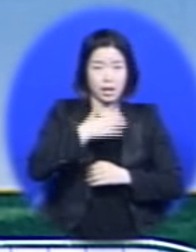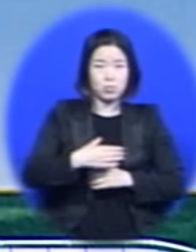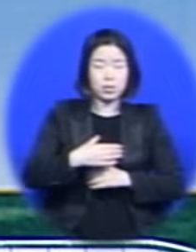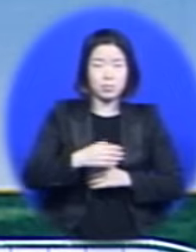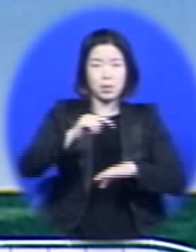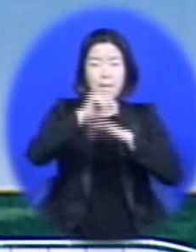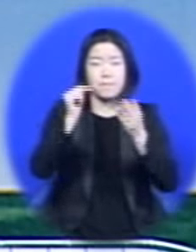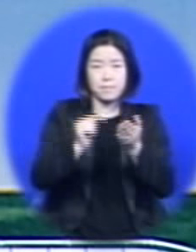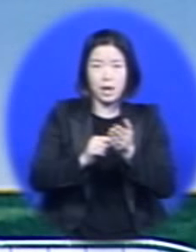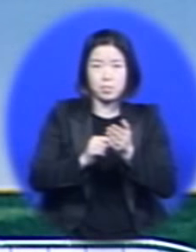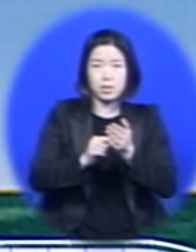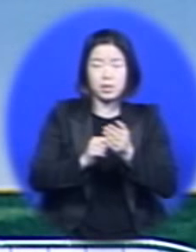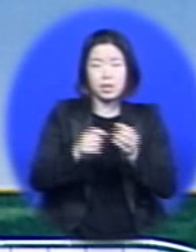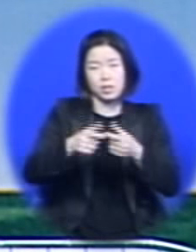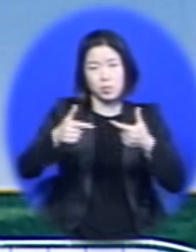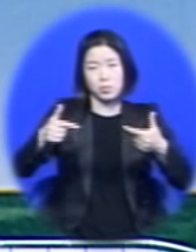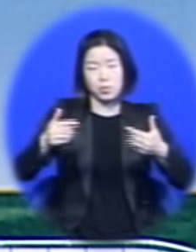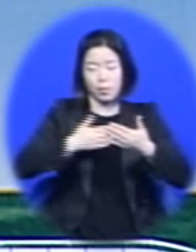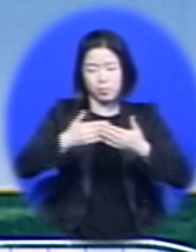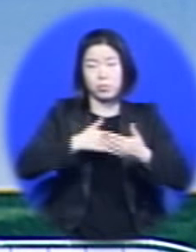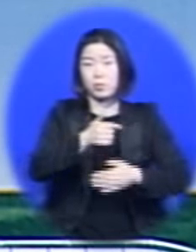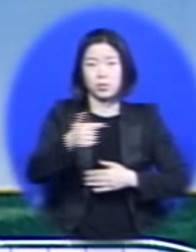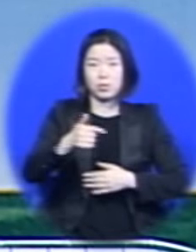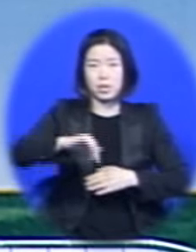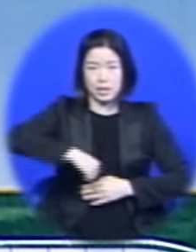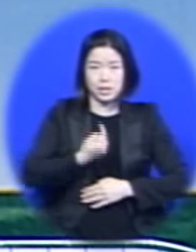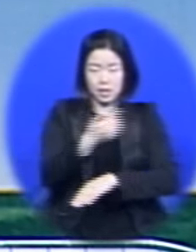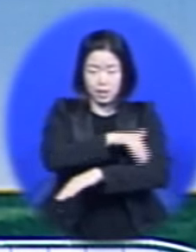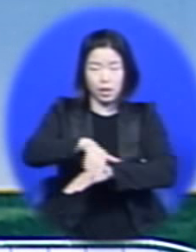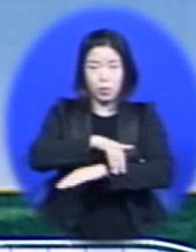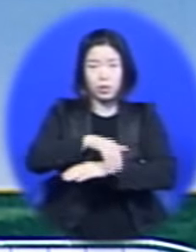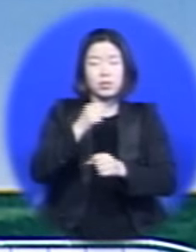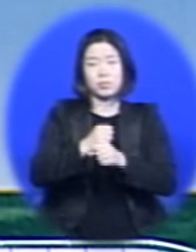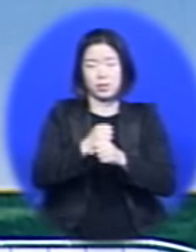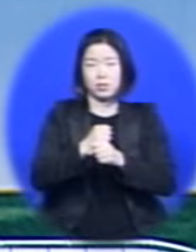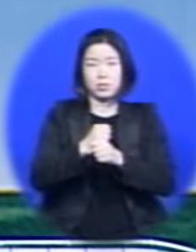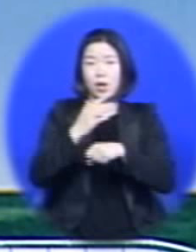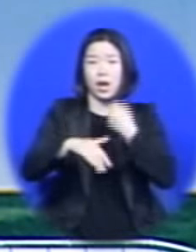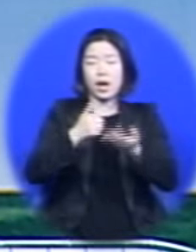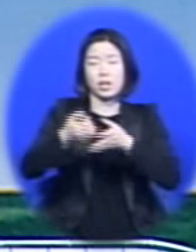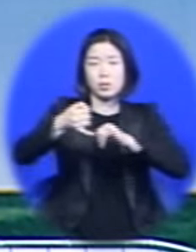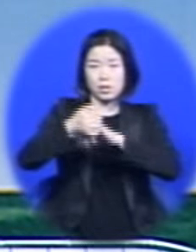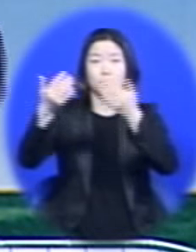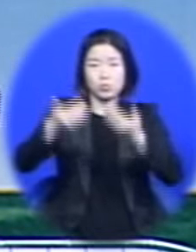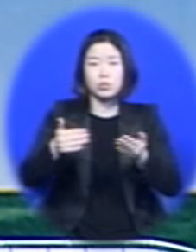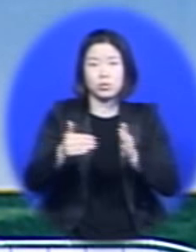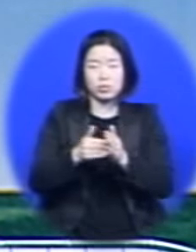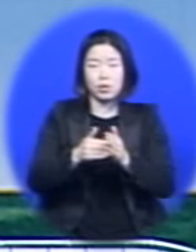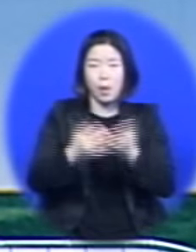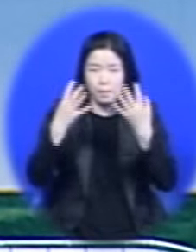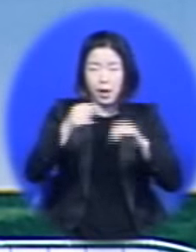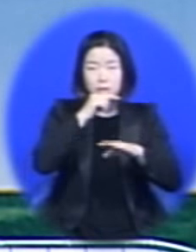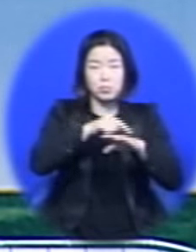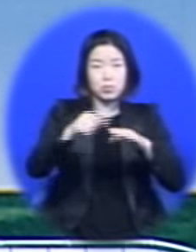마음이 점점 불안해지면서 자기 계획을 세우기 시작했습니다. 하나님이 약속하신 거예요. 많은 민족의 조상이